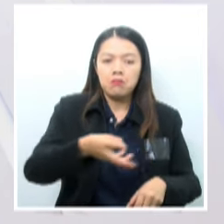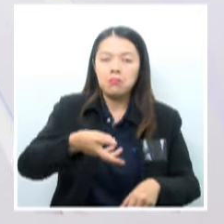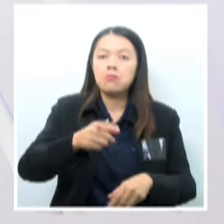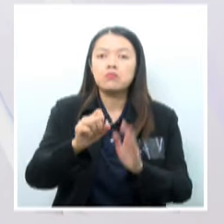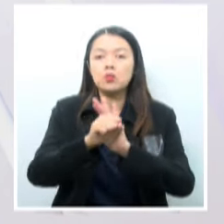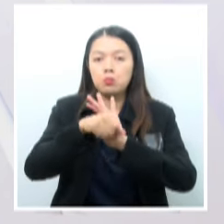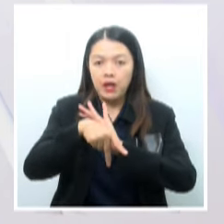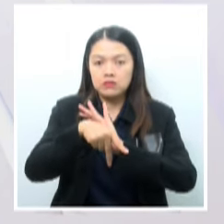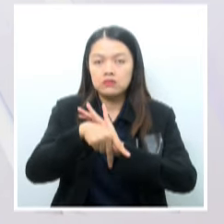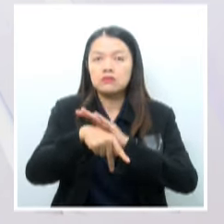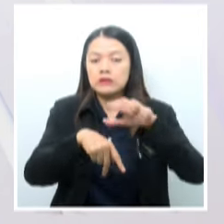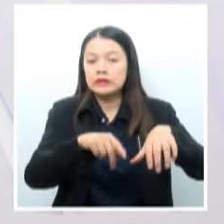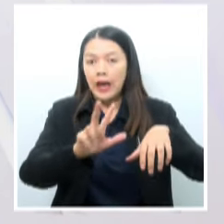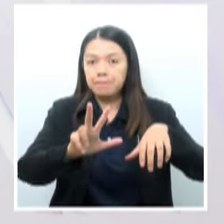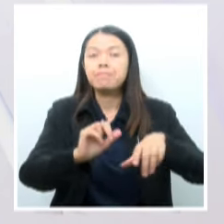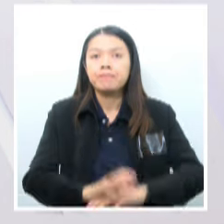ค่ะ